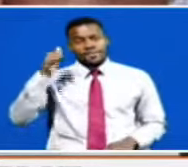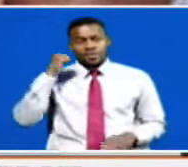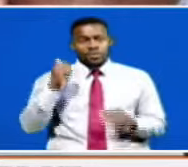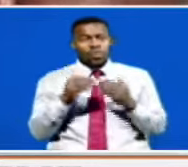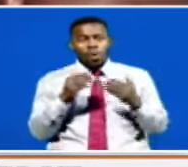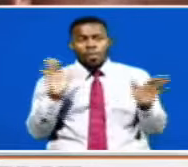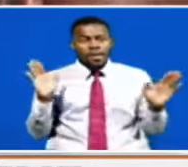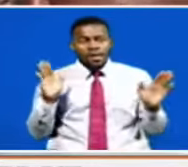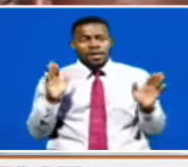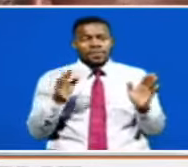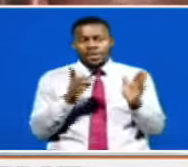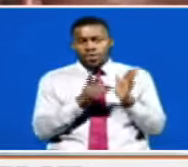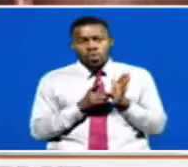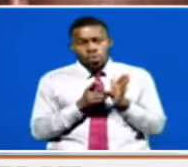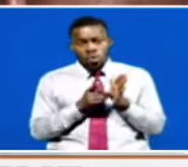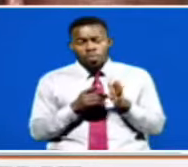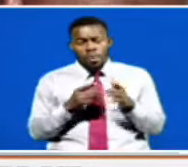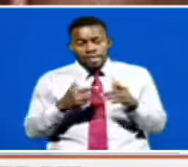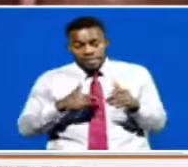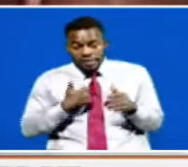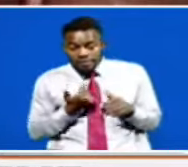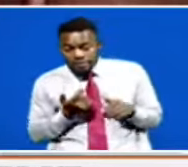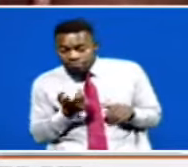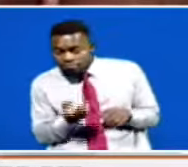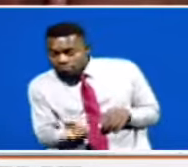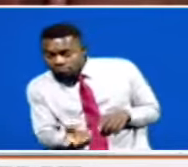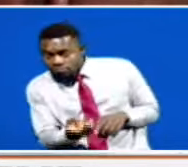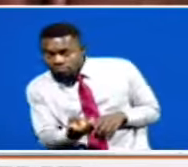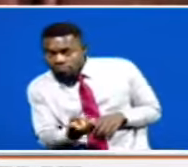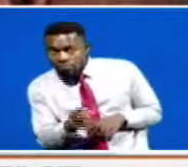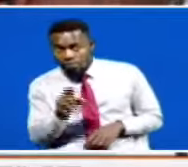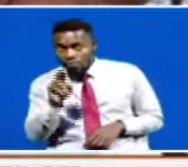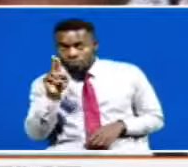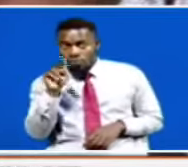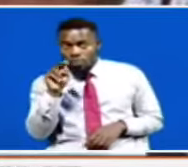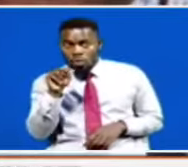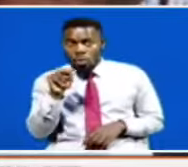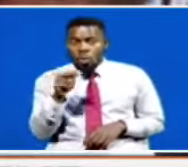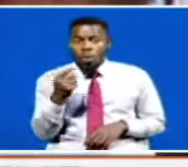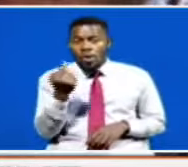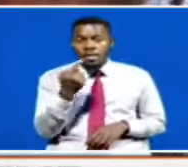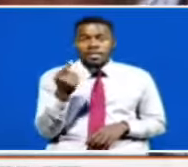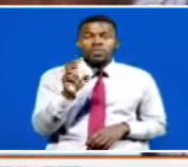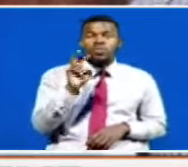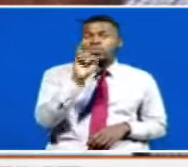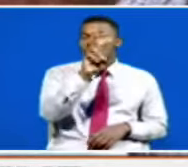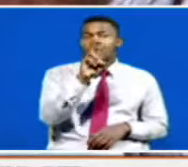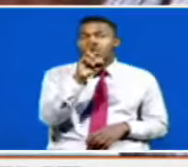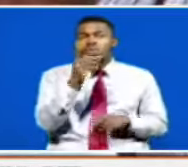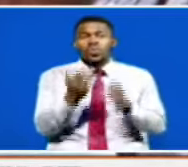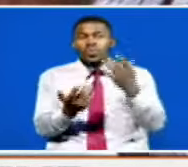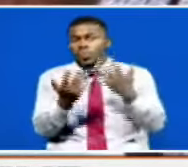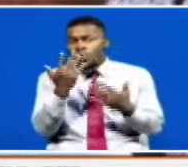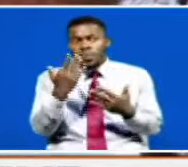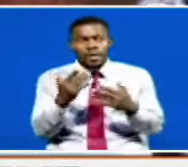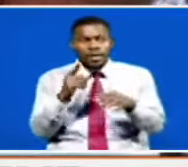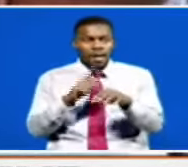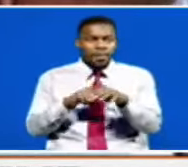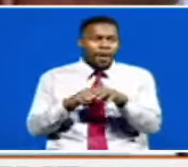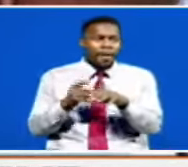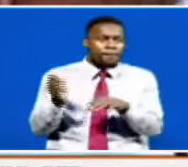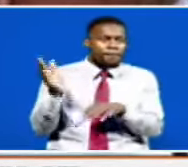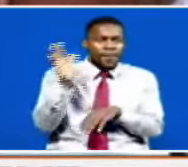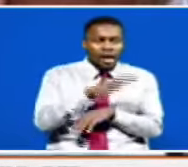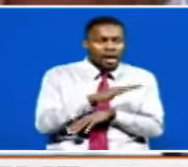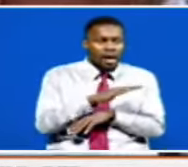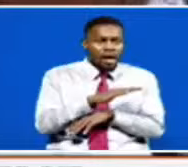Sikuangalia chini ya mlango. Nilikimbia tu nione palilikuwa inachomeka. Kutoka huko kurudi hao wanaenda kitu kama saa